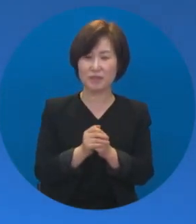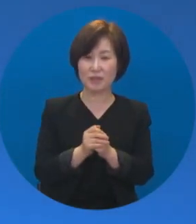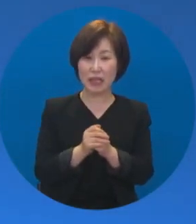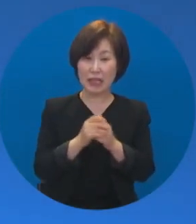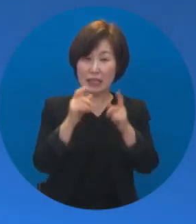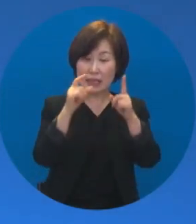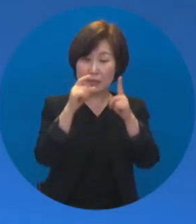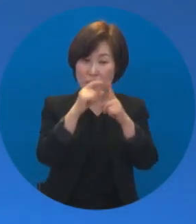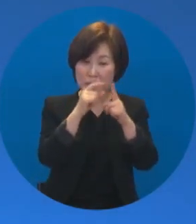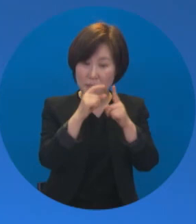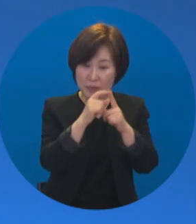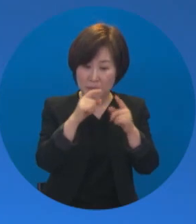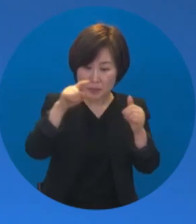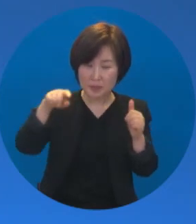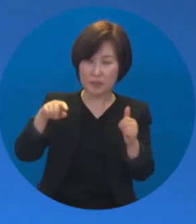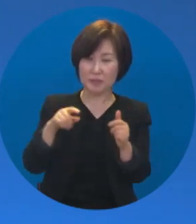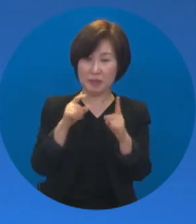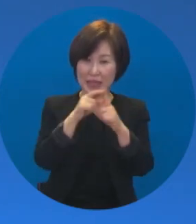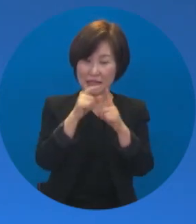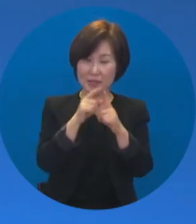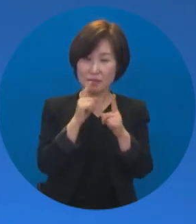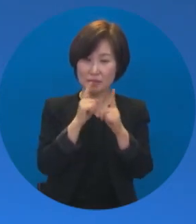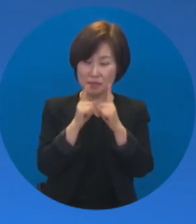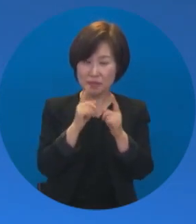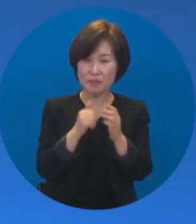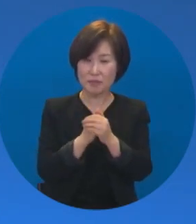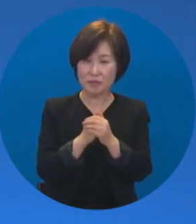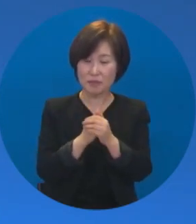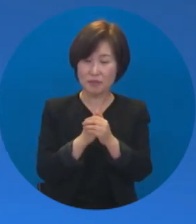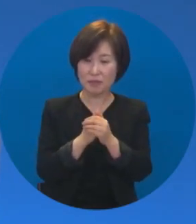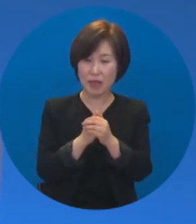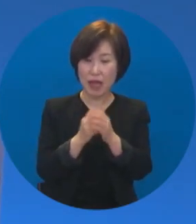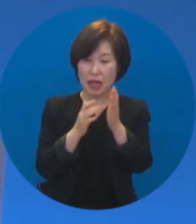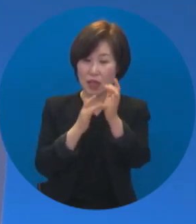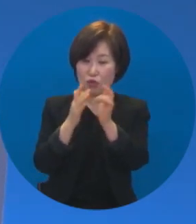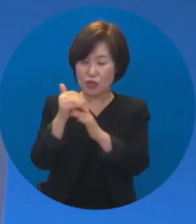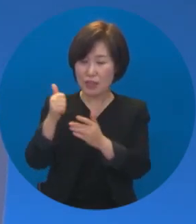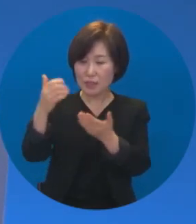구절에서, 그 상황에서 예수님이 받은 영광이 무엇인지 아세요?